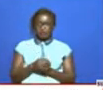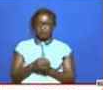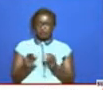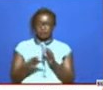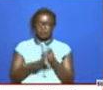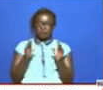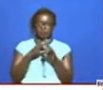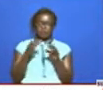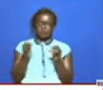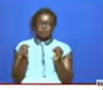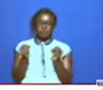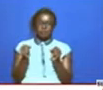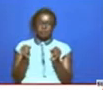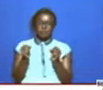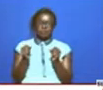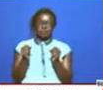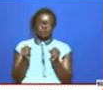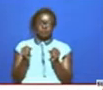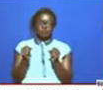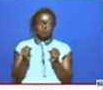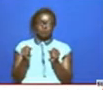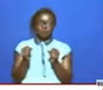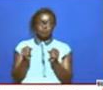hii ya Kenya kwa sasa,